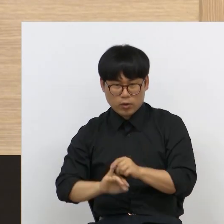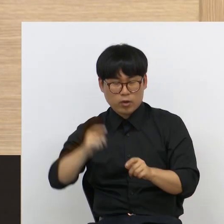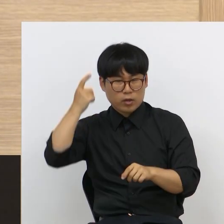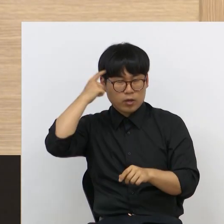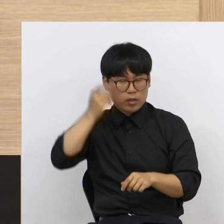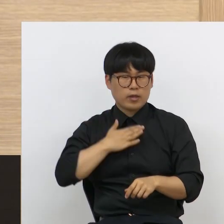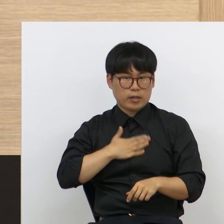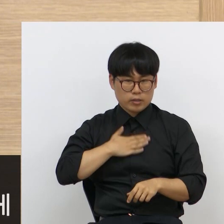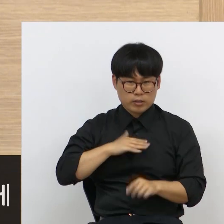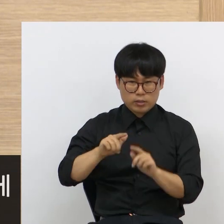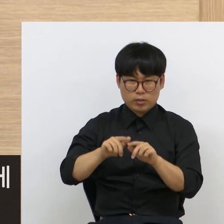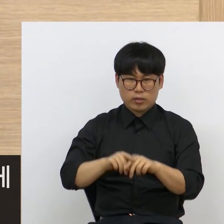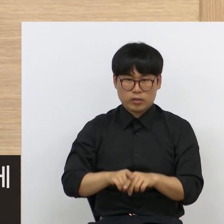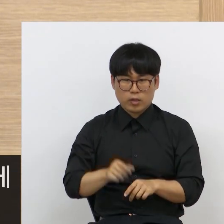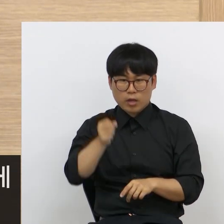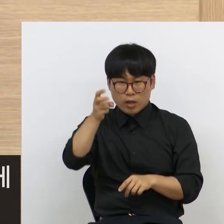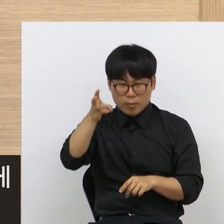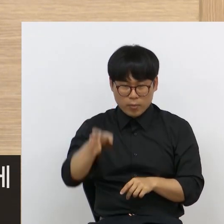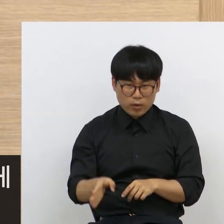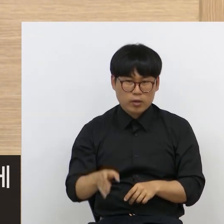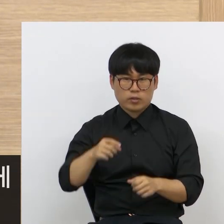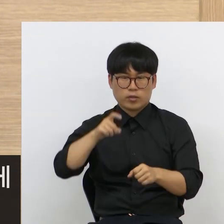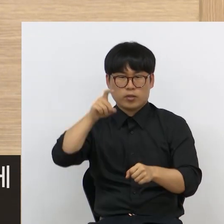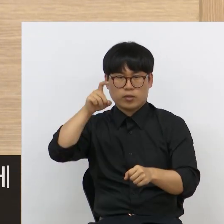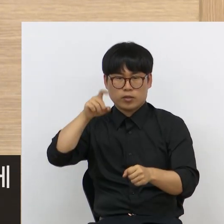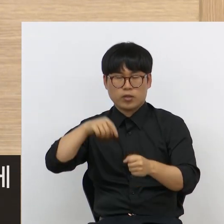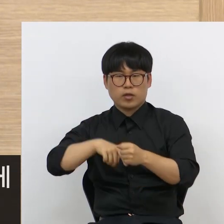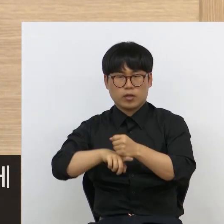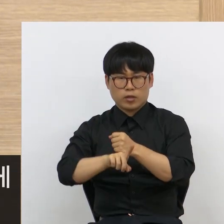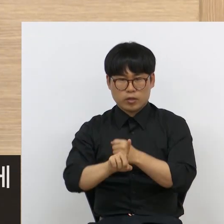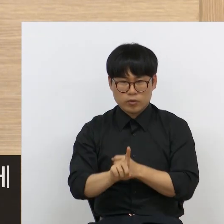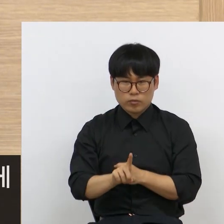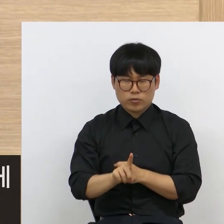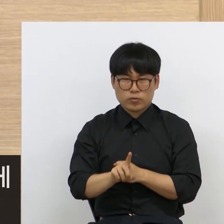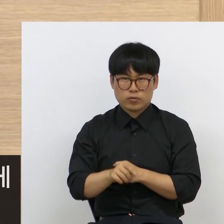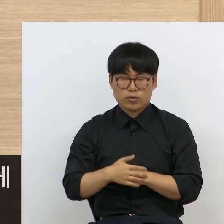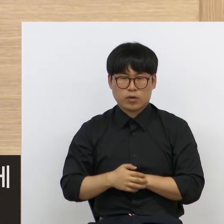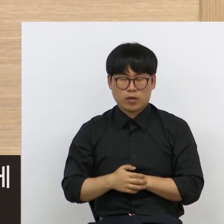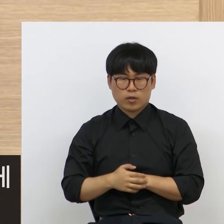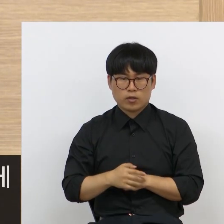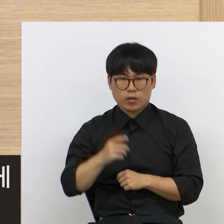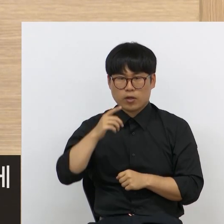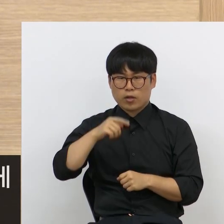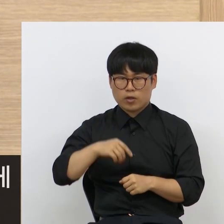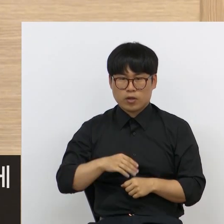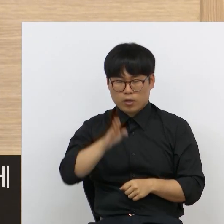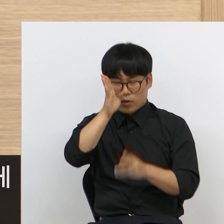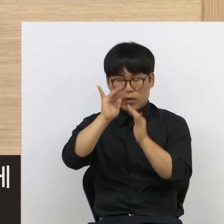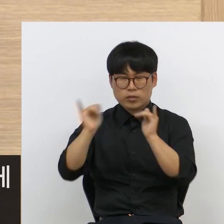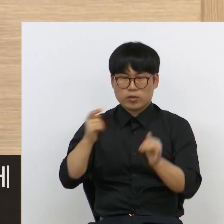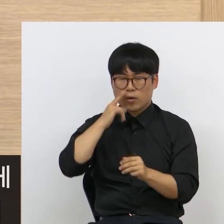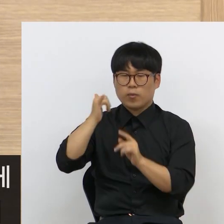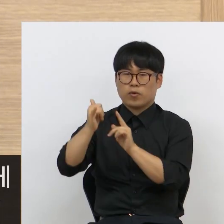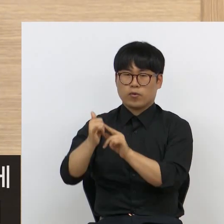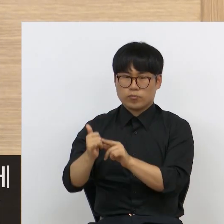가지 원인 요소를 미리 환자와 환자 보호자하고 의료진하고 충분히 상의를 해야